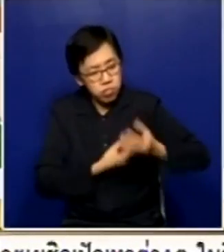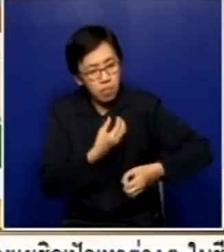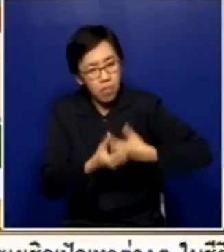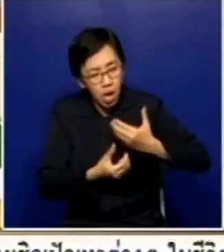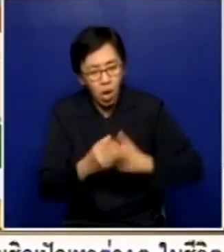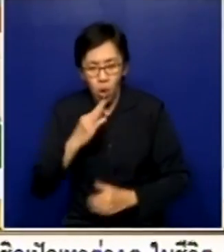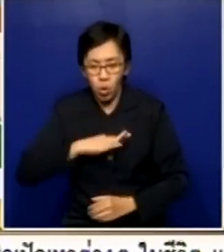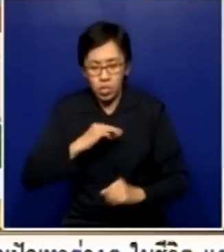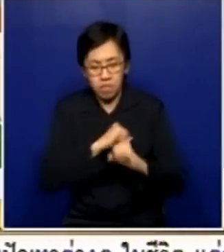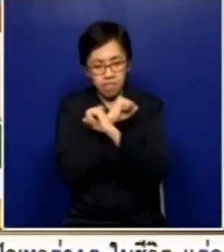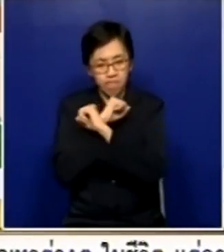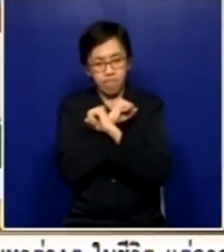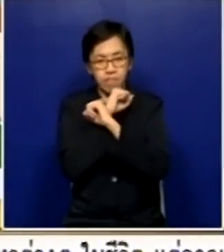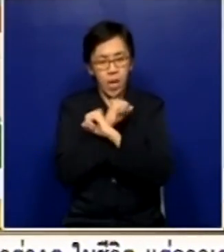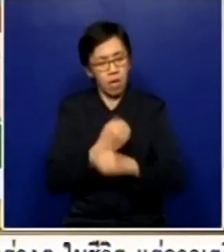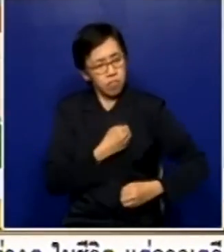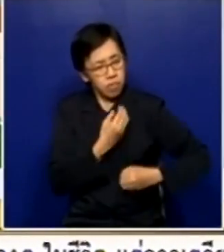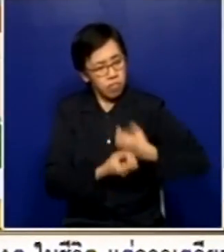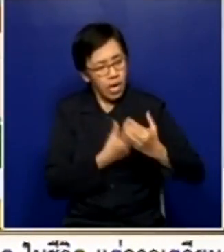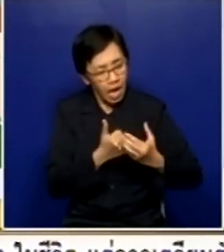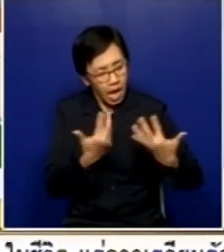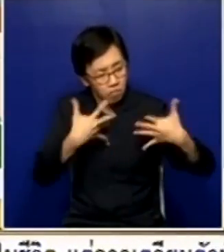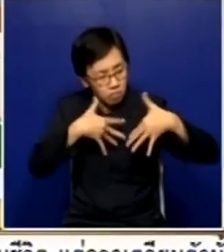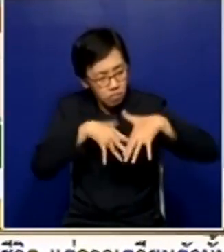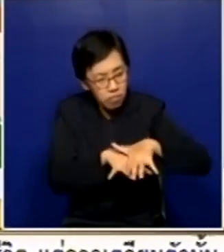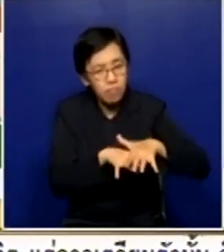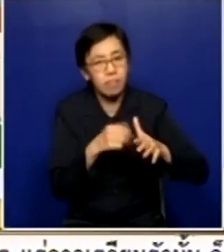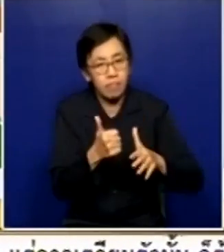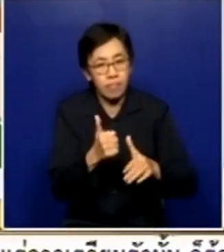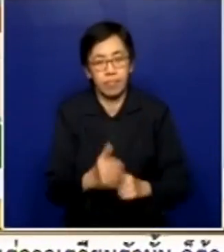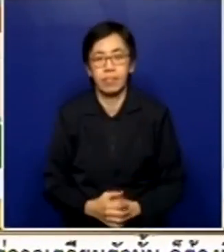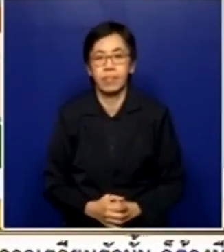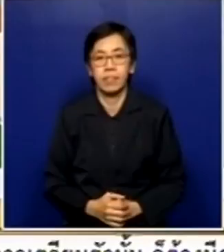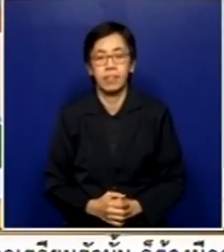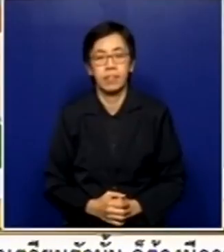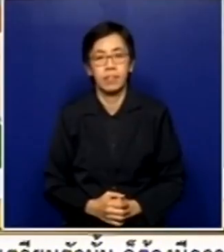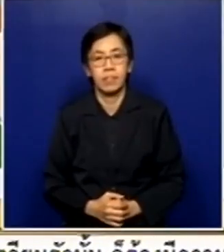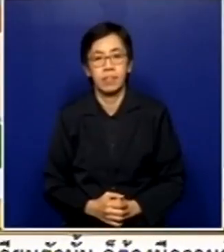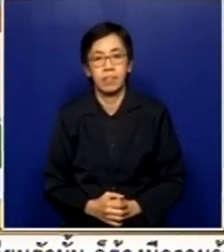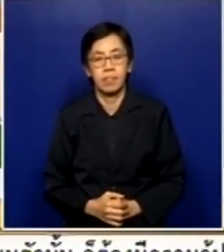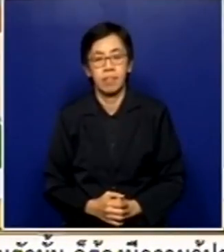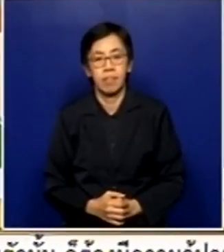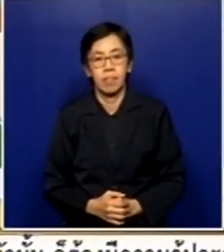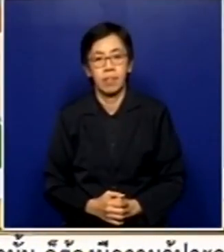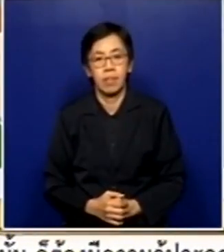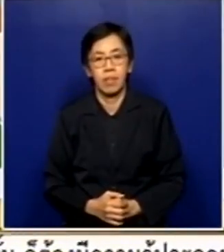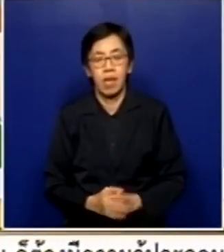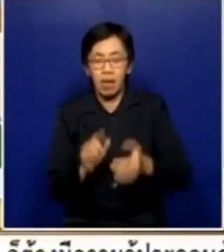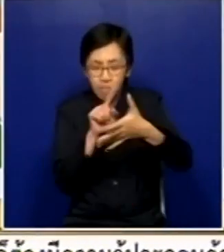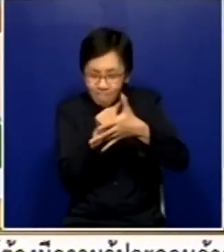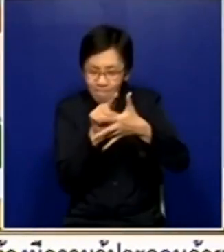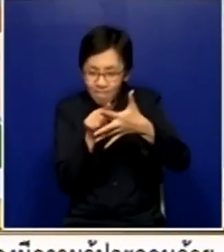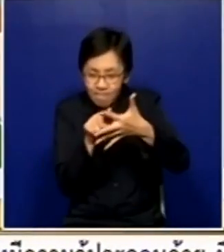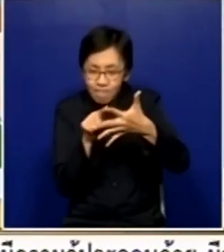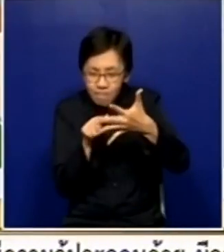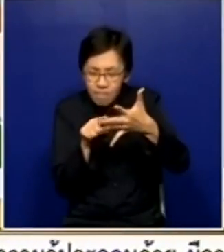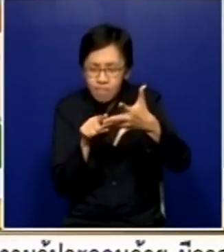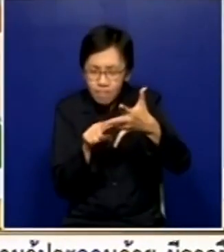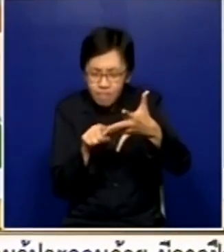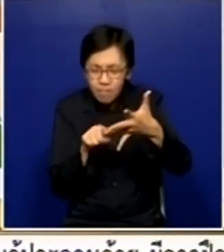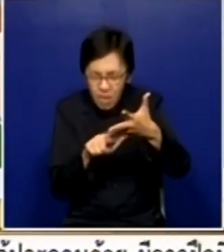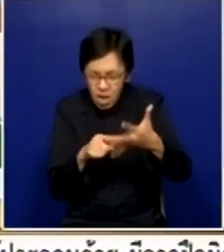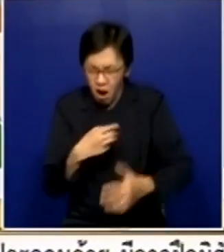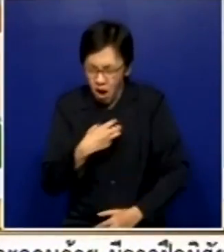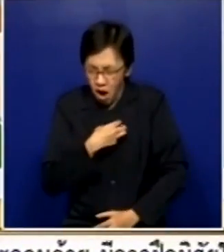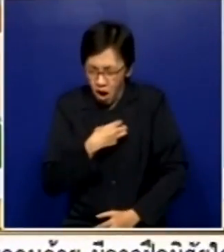มีความรู้สึกปลอดภัยที่พวกเขาจะสามารถเข้าร่วมกระบวนการได้มีความฝันเรานี้ของพวกเราเป็น